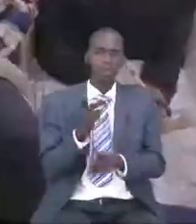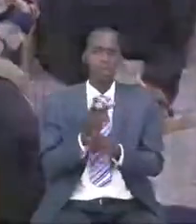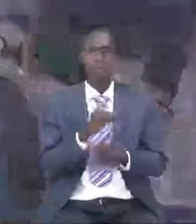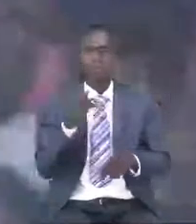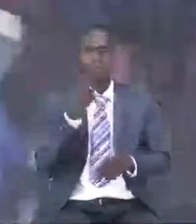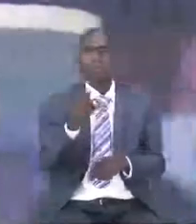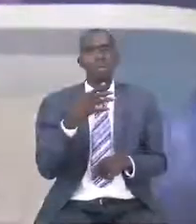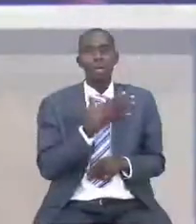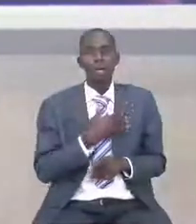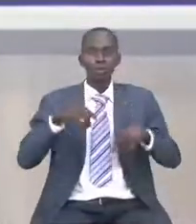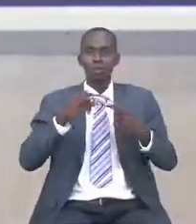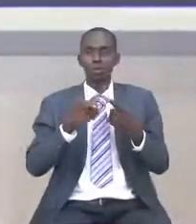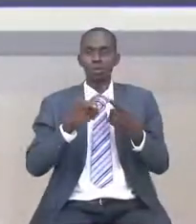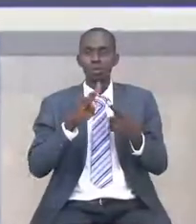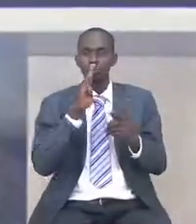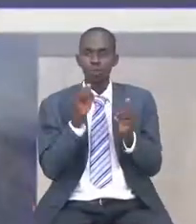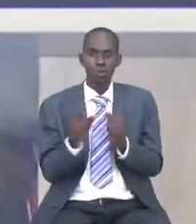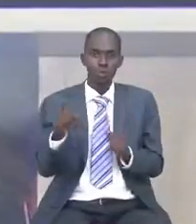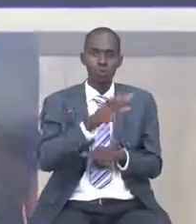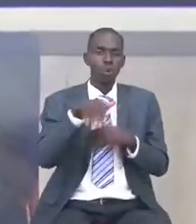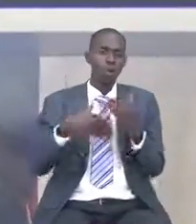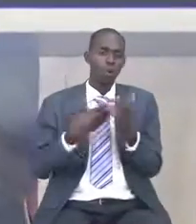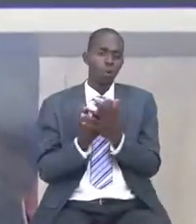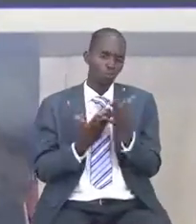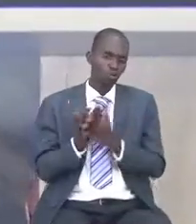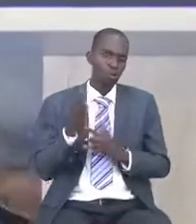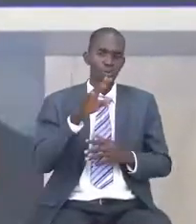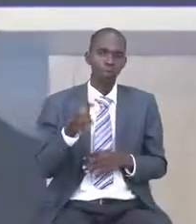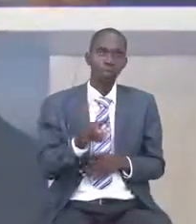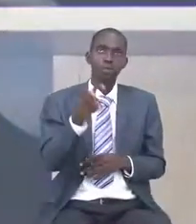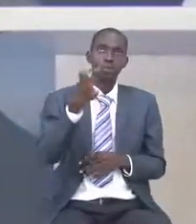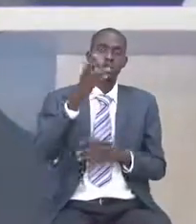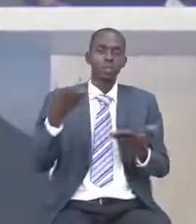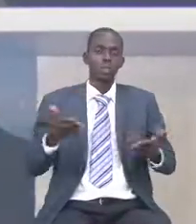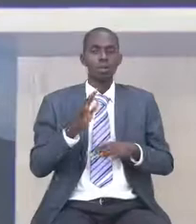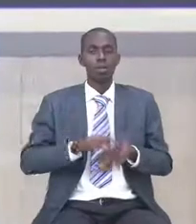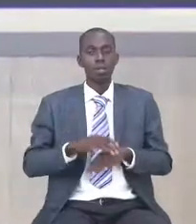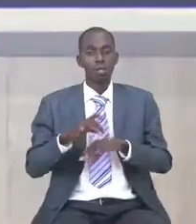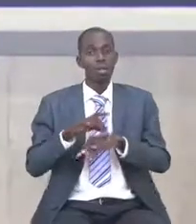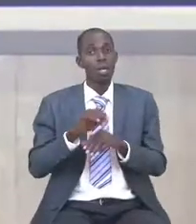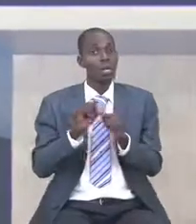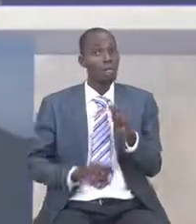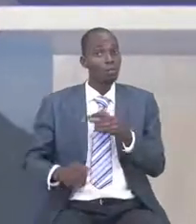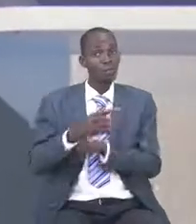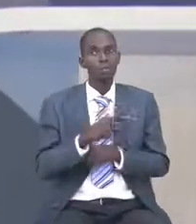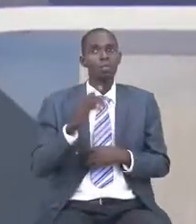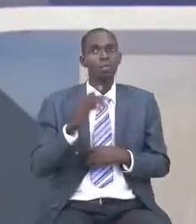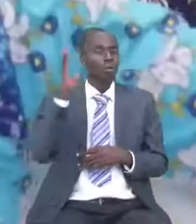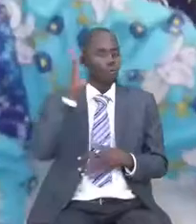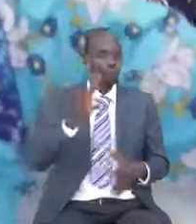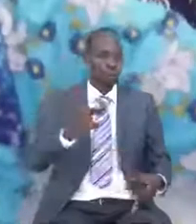qui te soutient, qui te fortifie et qui sera avec toi tout au long de ton voyage